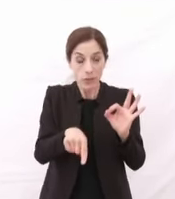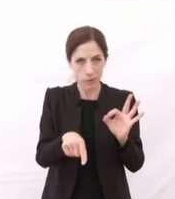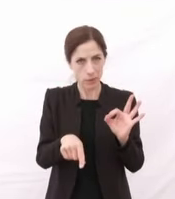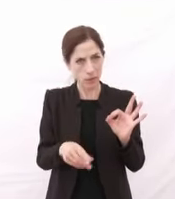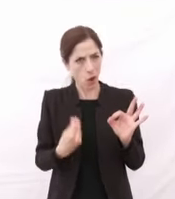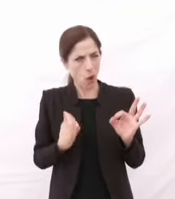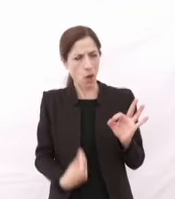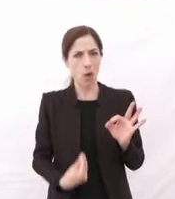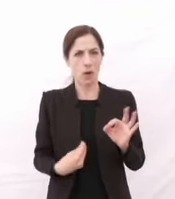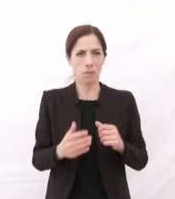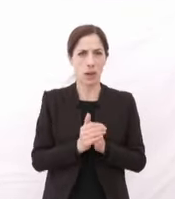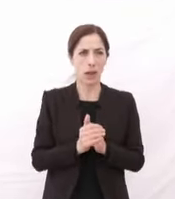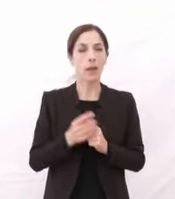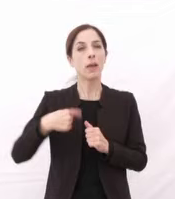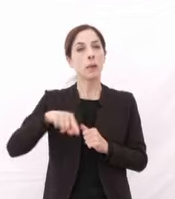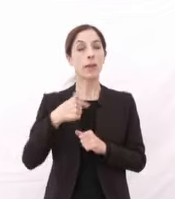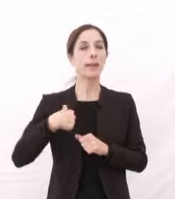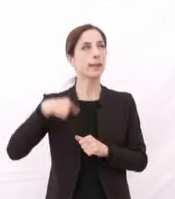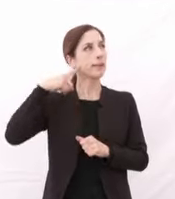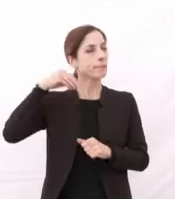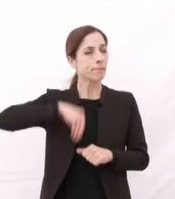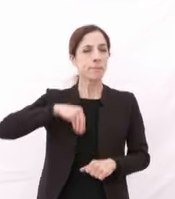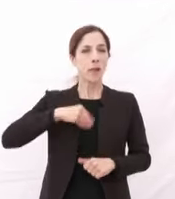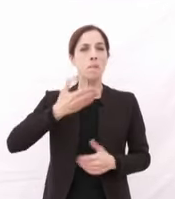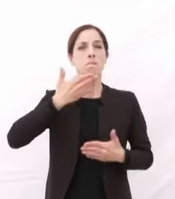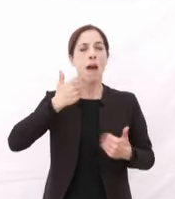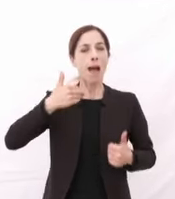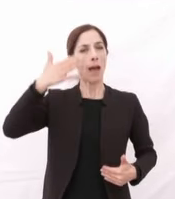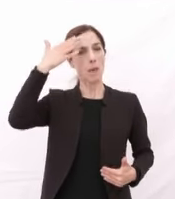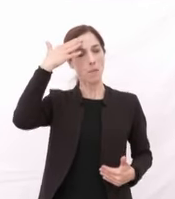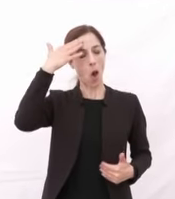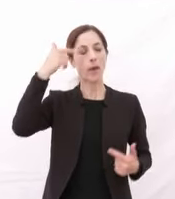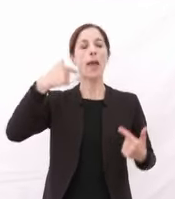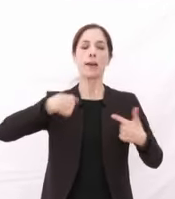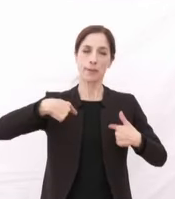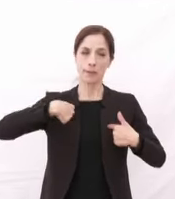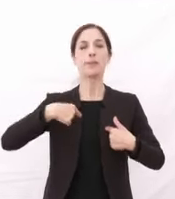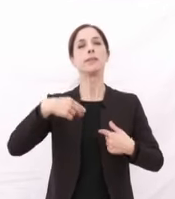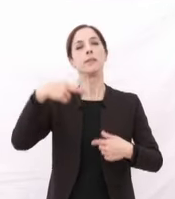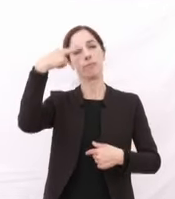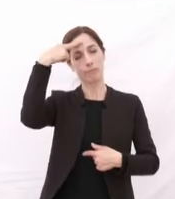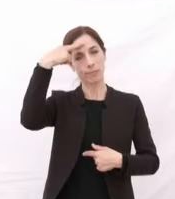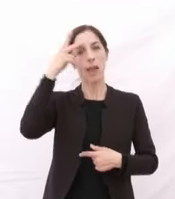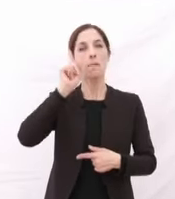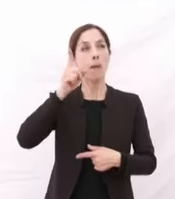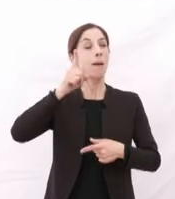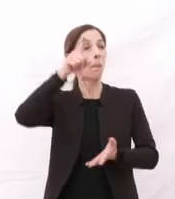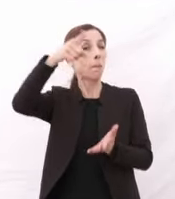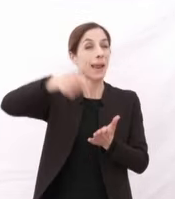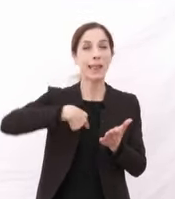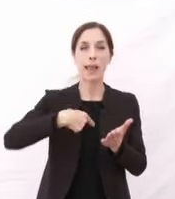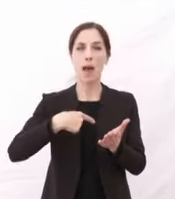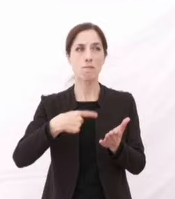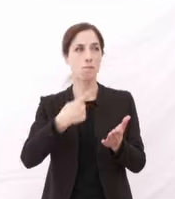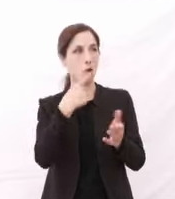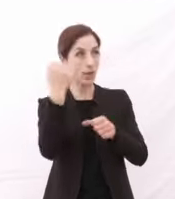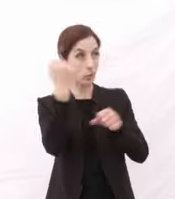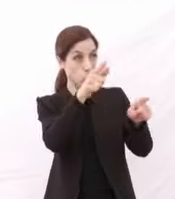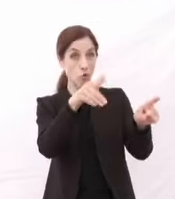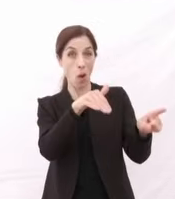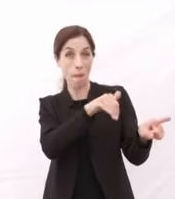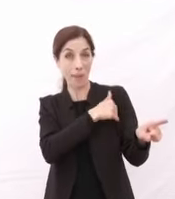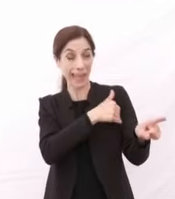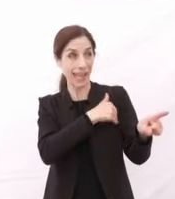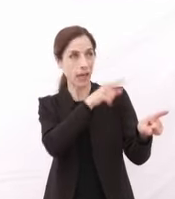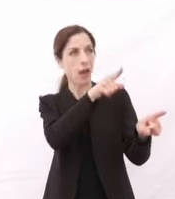dunque onoriamo il debito di memoria, ma pretendiamo a gran voce che le pigre istituzioni onorino il loro debito